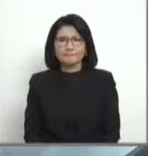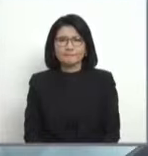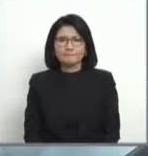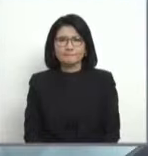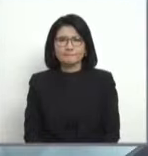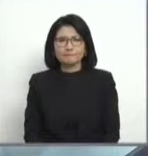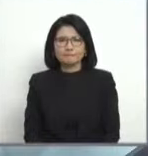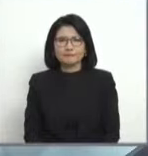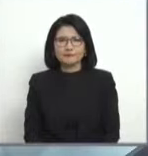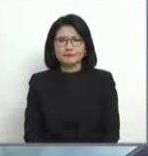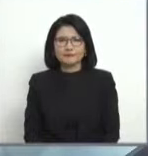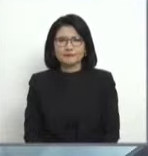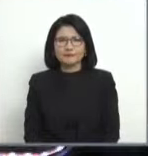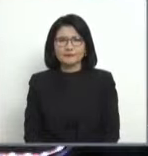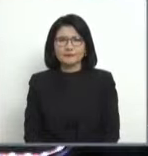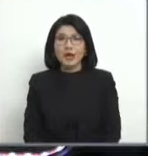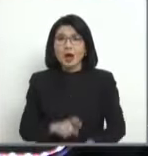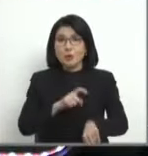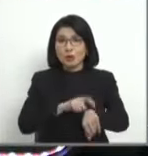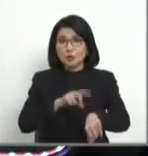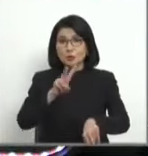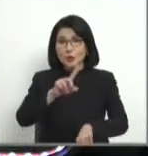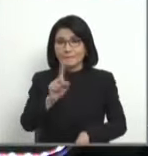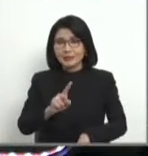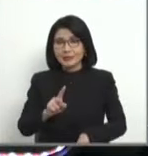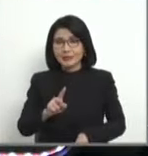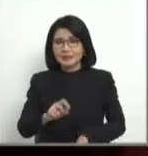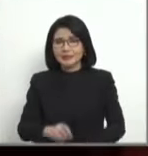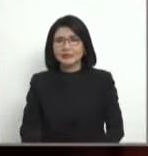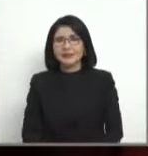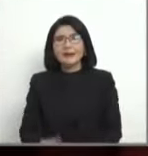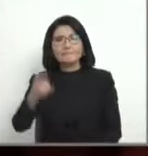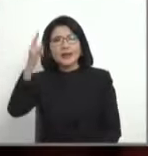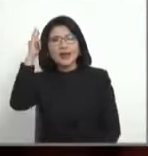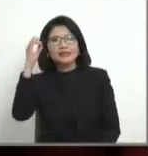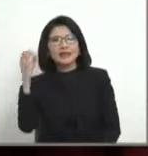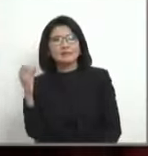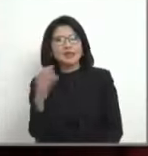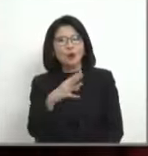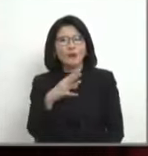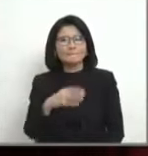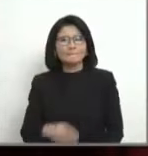Ya, silakan waktunya 2 menit Pak Ganjar untuk menjawab. Terima kasih Pak Anies.